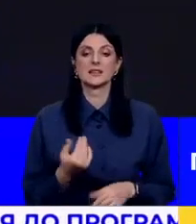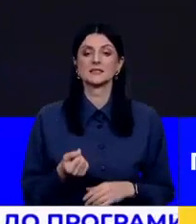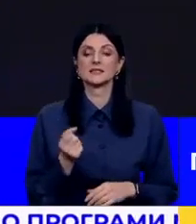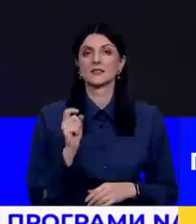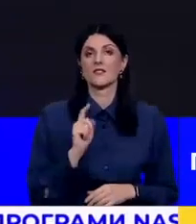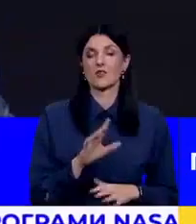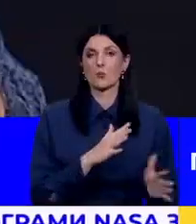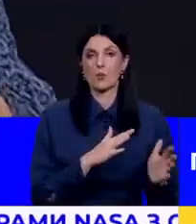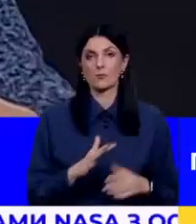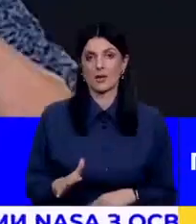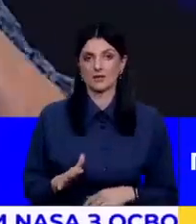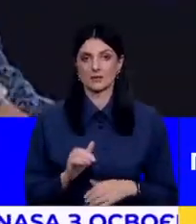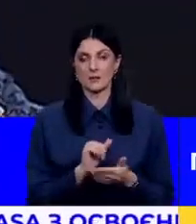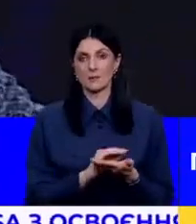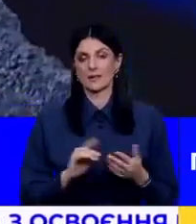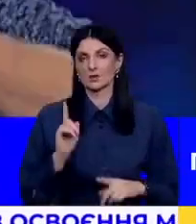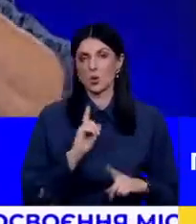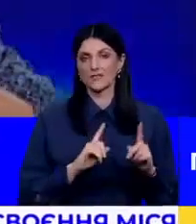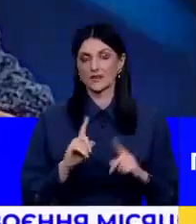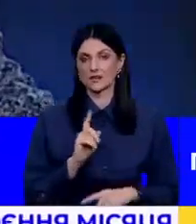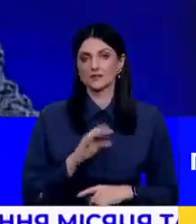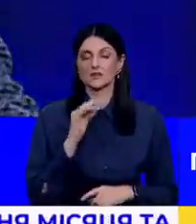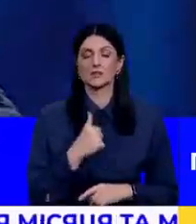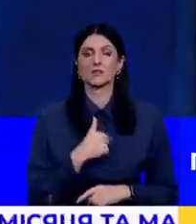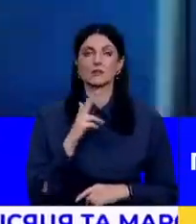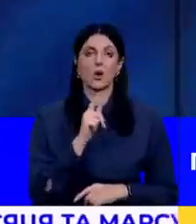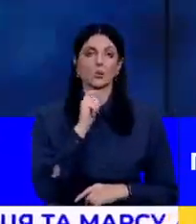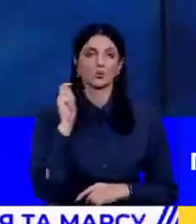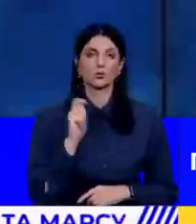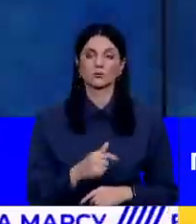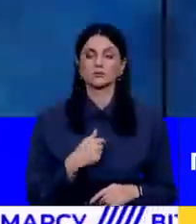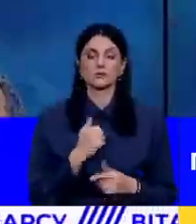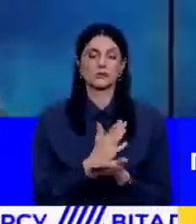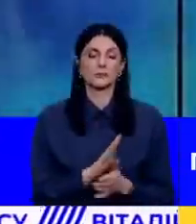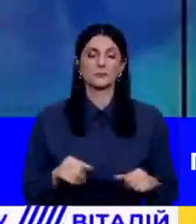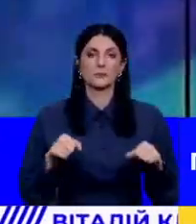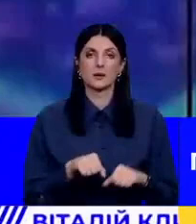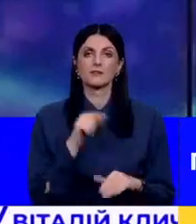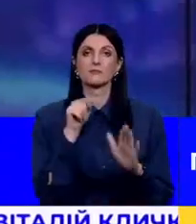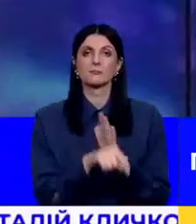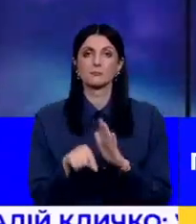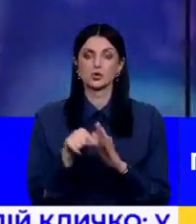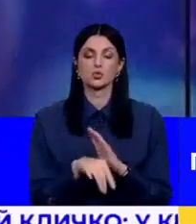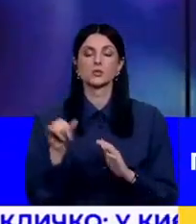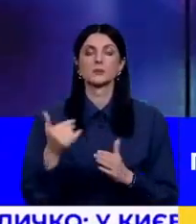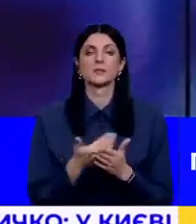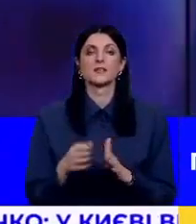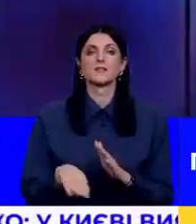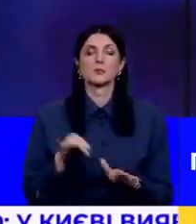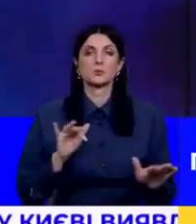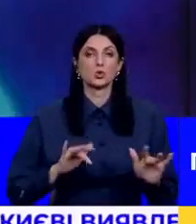пресс-конференции, прокомментировал, что мы, как Украина, я как президент, мы не имеем права вмешиваться, тем более у них предвыборный процесс. Но